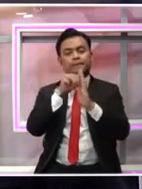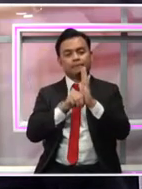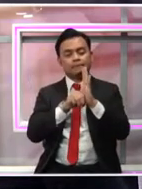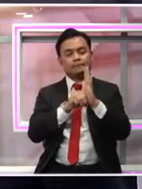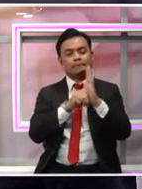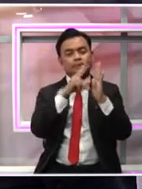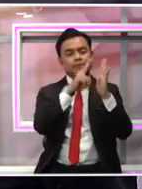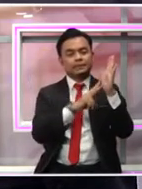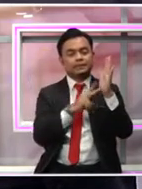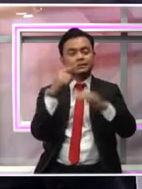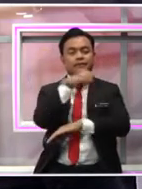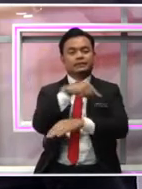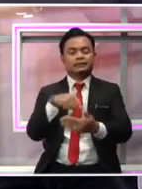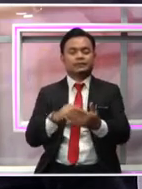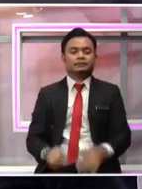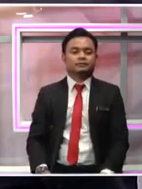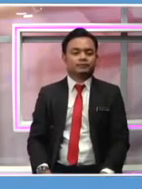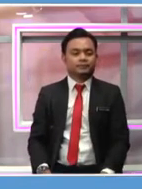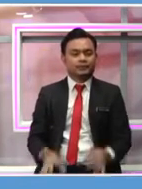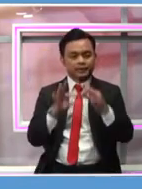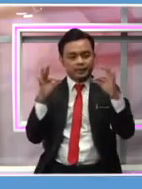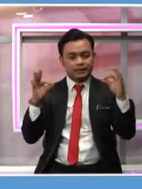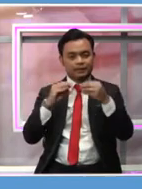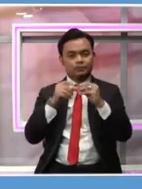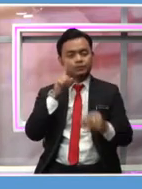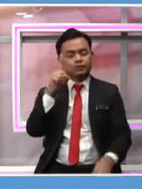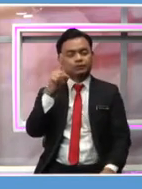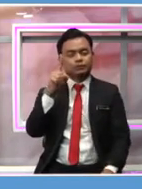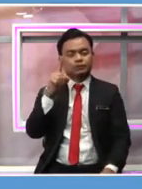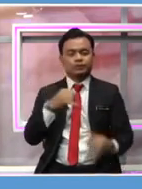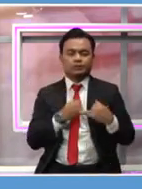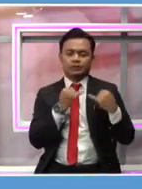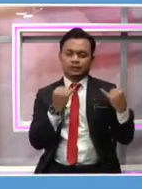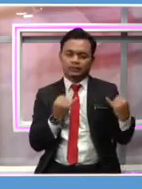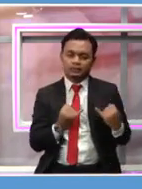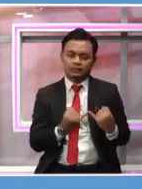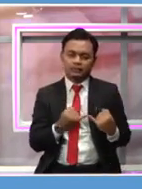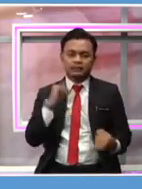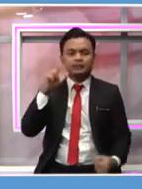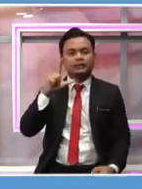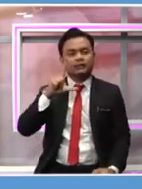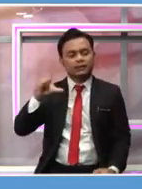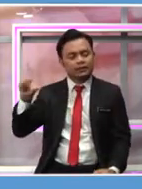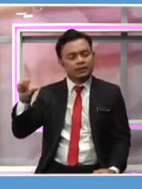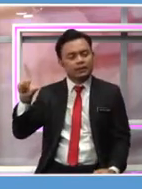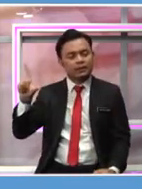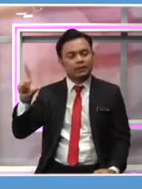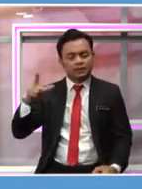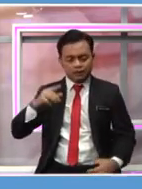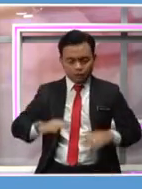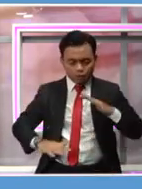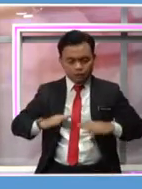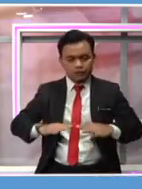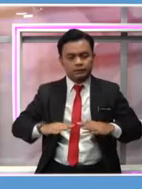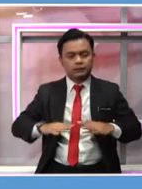ialah hati yelah orgen paling besar dalam air pedoman Melita Nisa coba